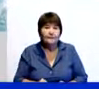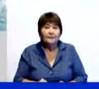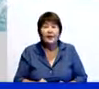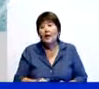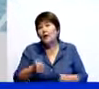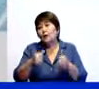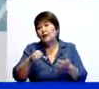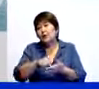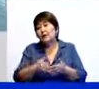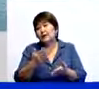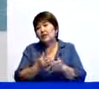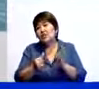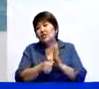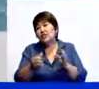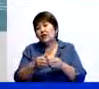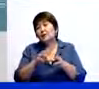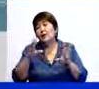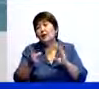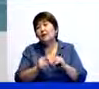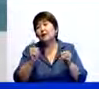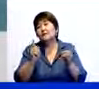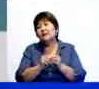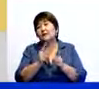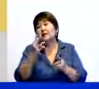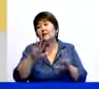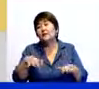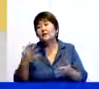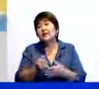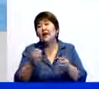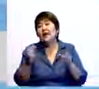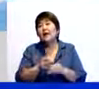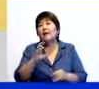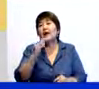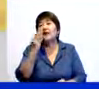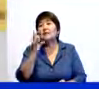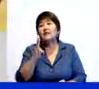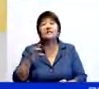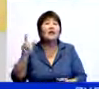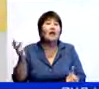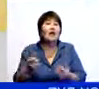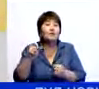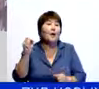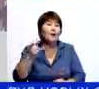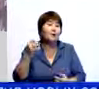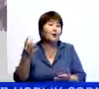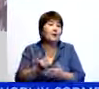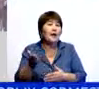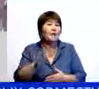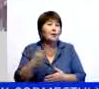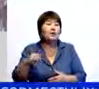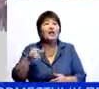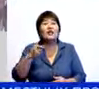В турнире приняли участие 6 команд. По итогам встреч 3-е место завоевала команда кармакшинских спасателей. Золото оспаривали между